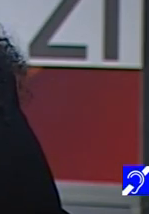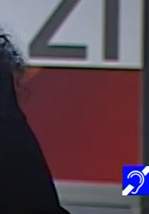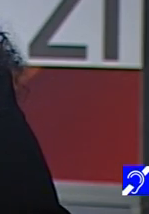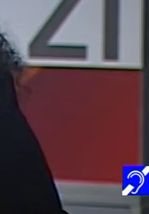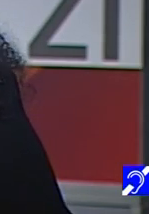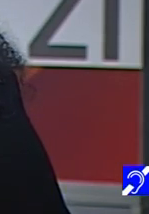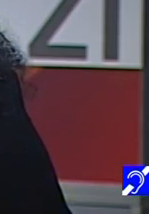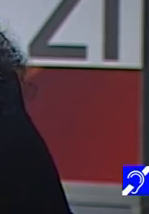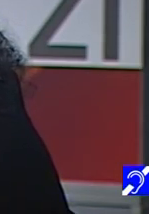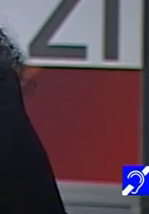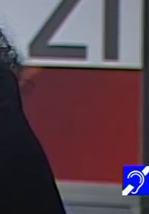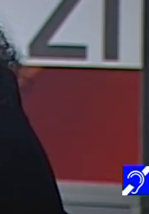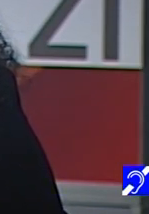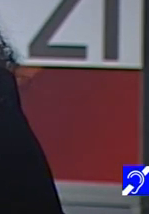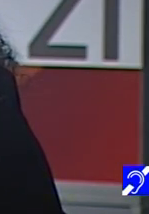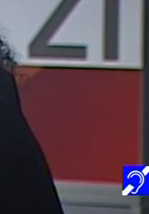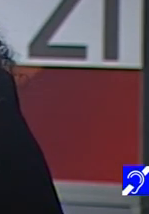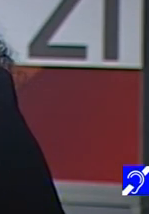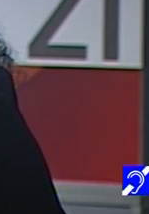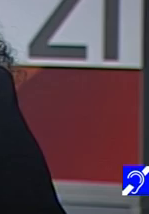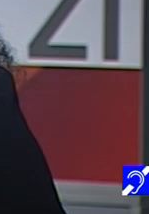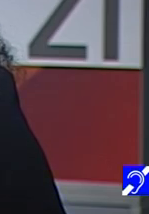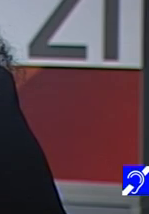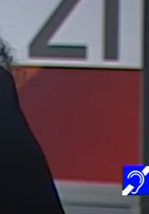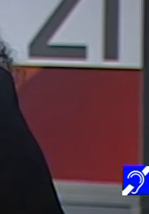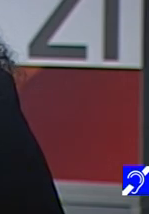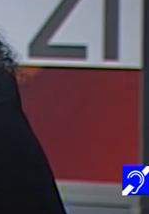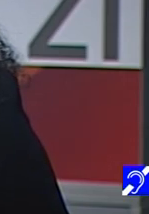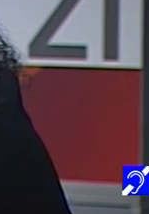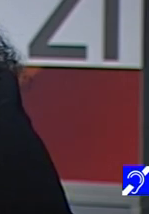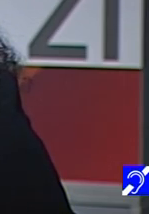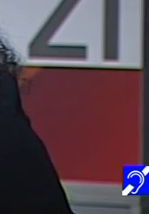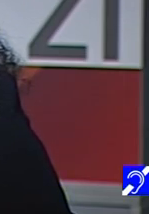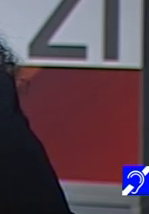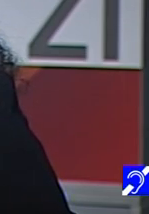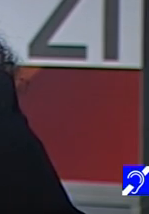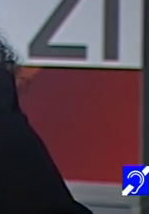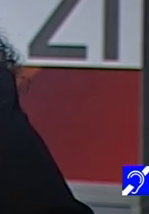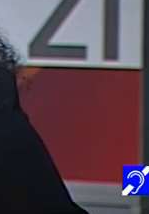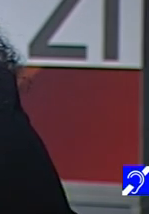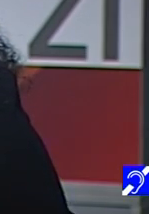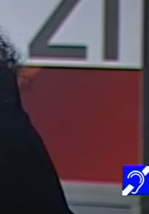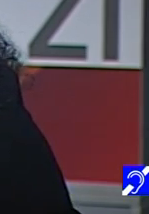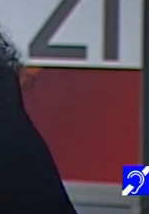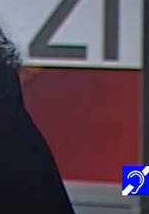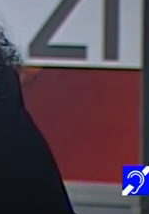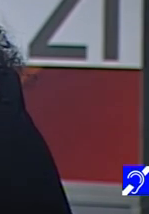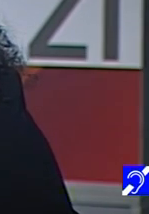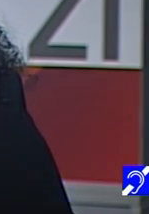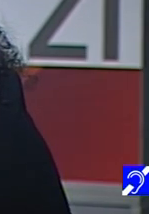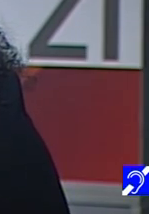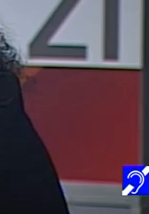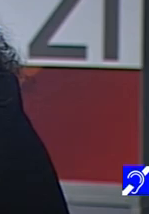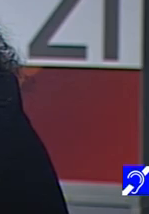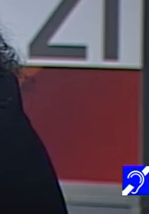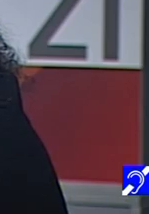la primăria de domiciliu, unde trebuie depuse toate documentele necesare pentru întocmirea